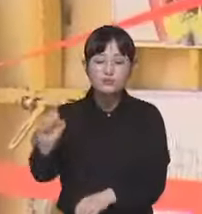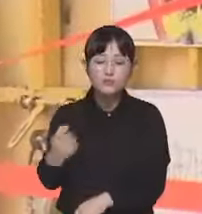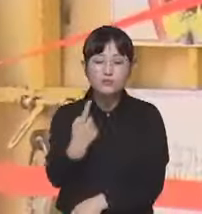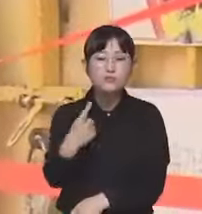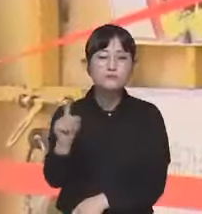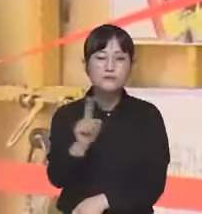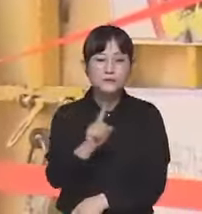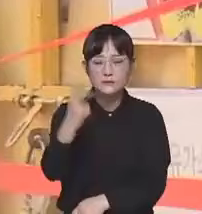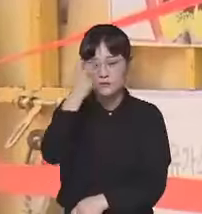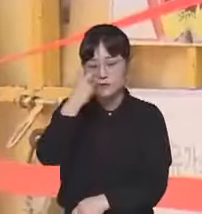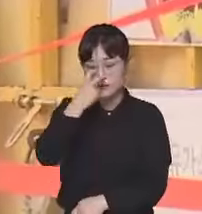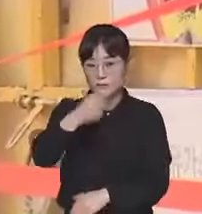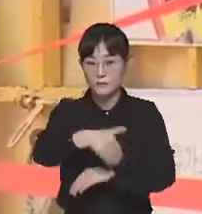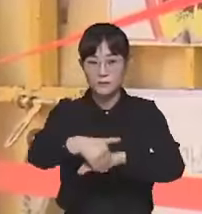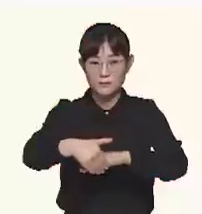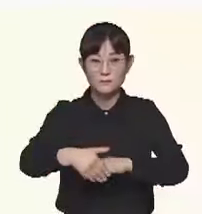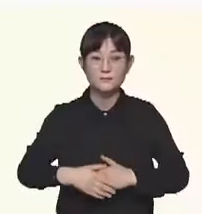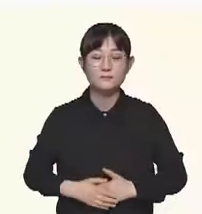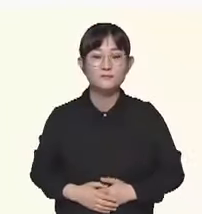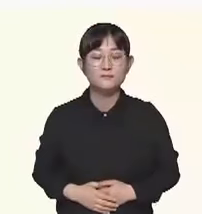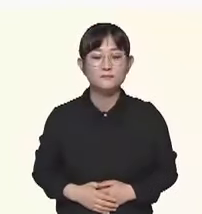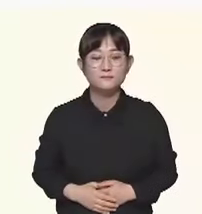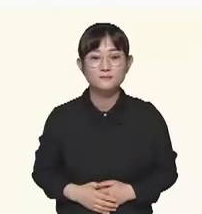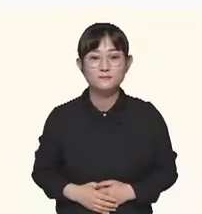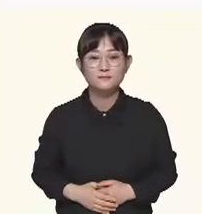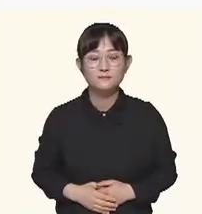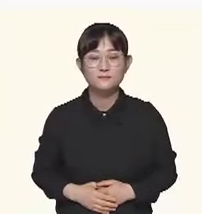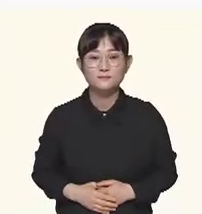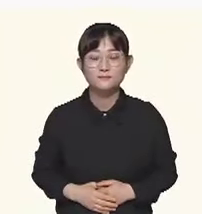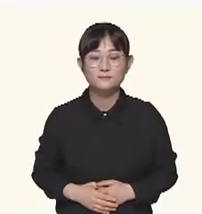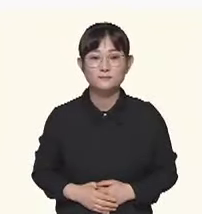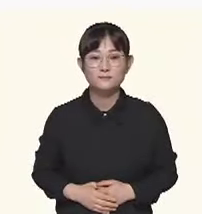원인을 밝힐 방침입니다 KBC 조경입니다